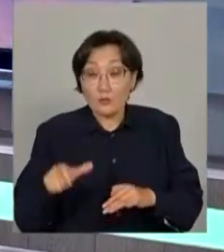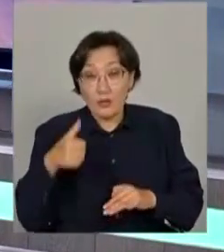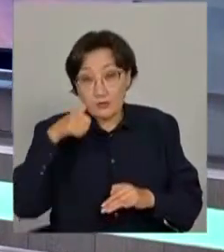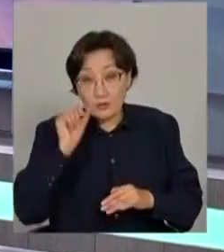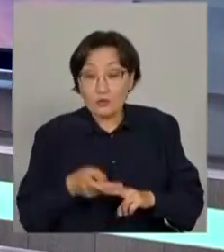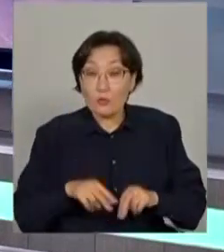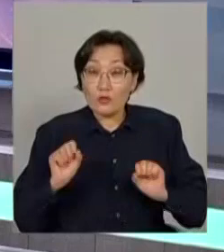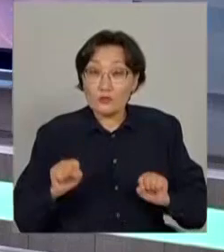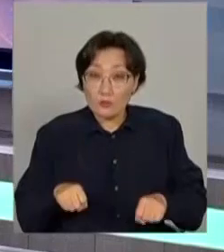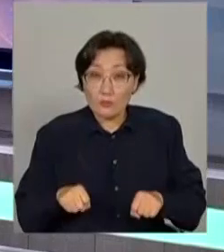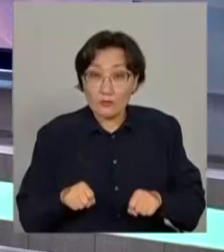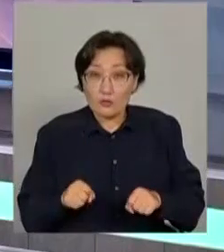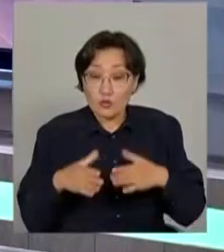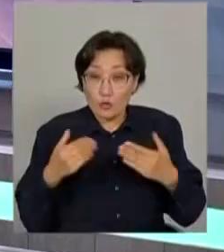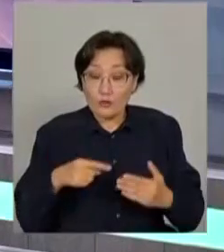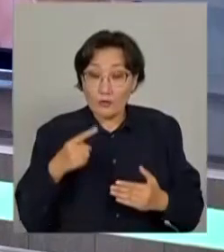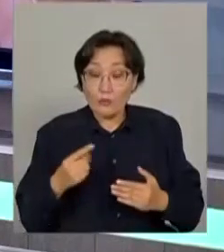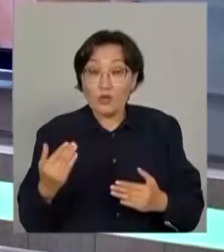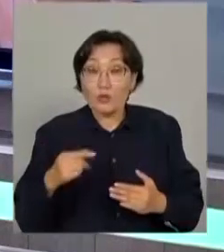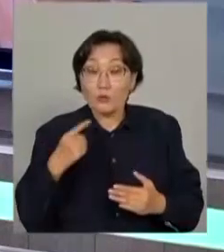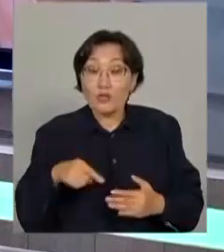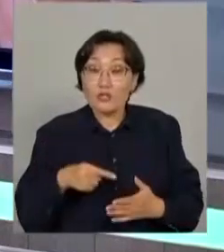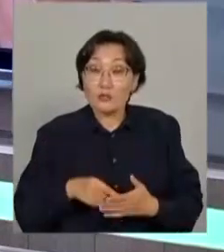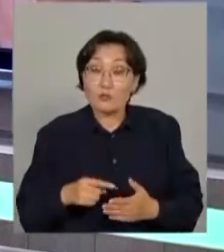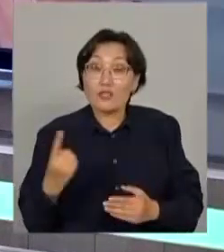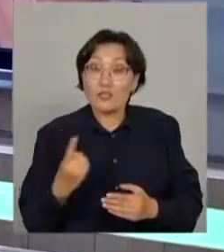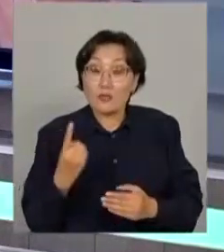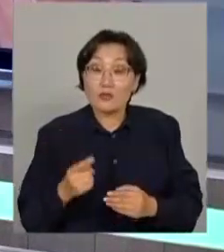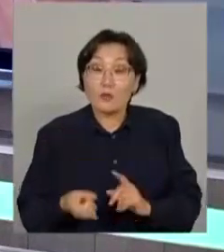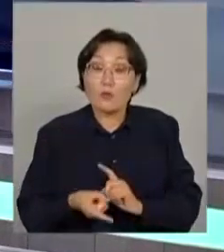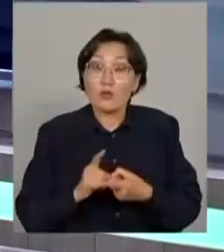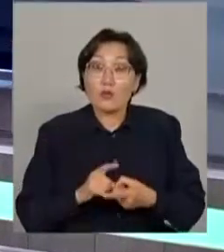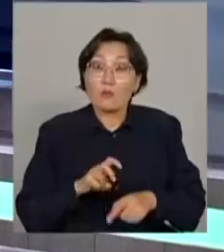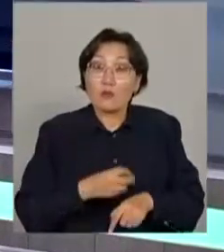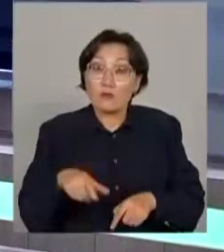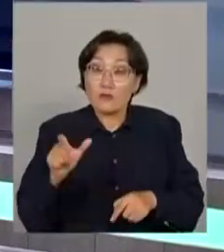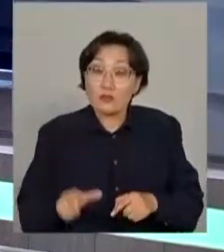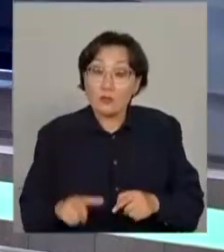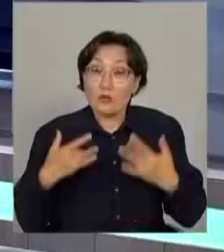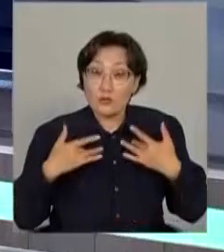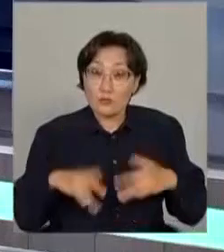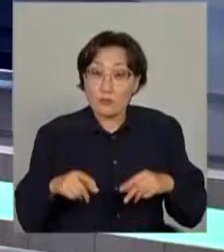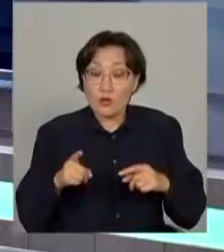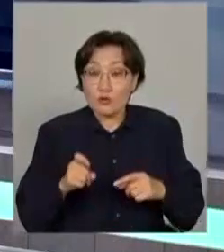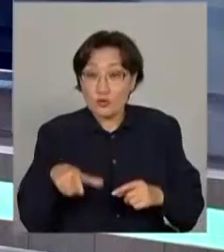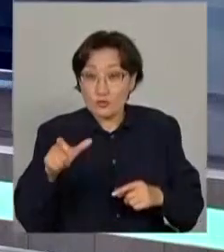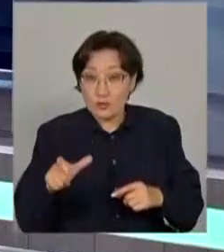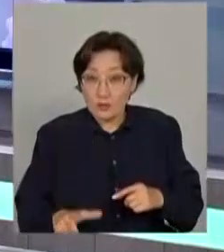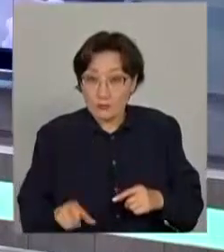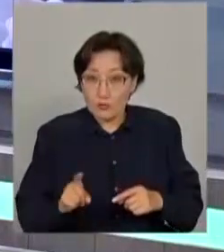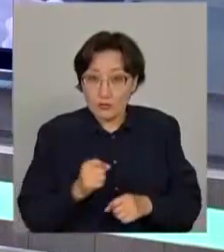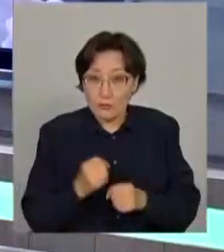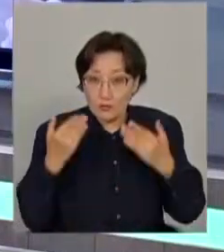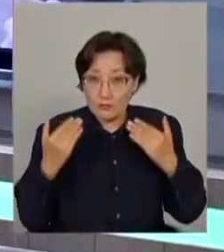сол мүмкіндіктен айрылғандарын айтты. Сөздерінше қаладағы шалғыз трансплантолог жұмыстан қуылып, жүздеген адам шарасыз күйде